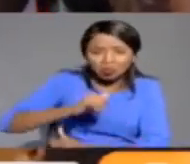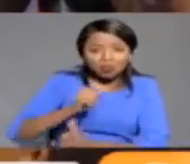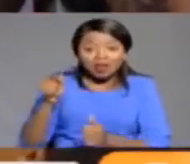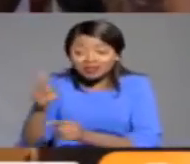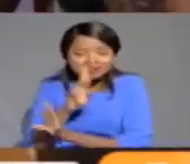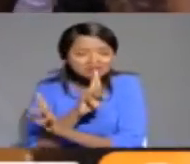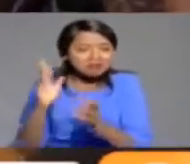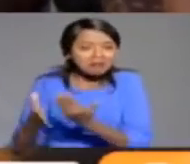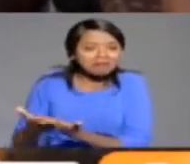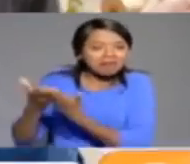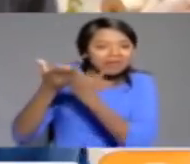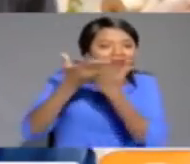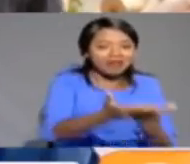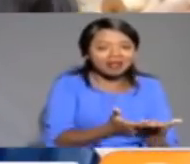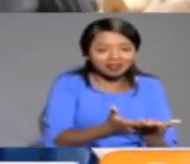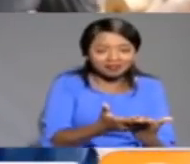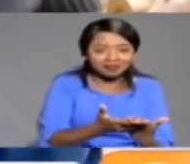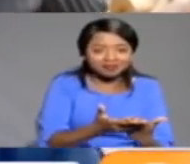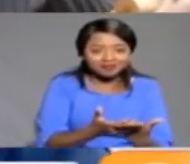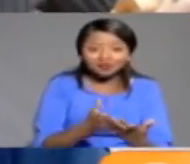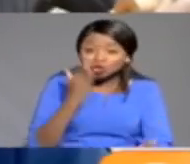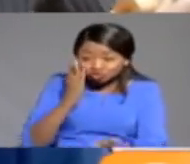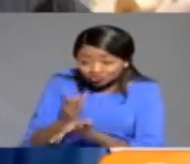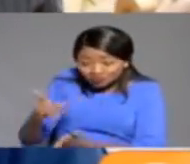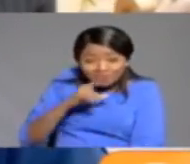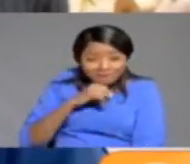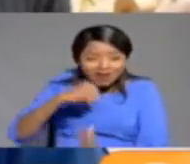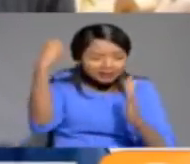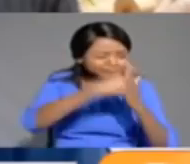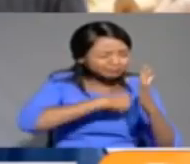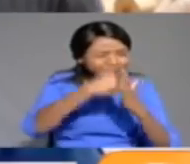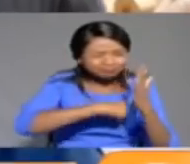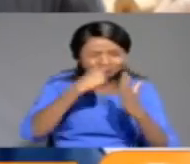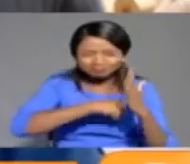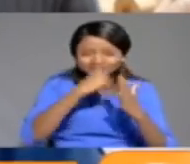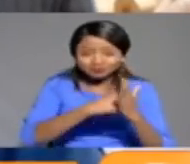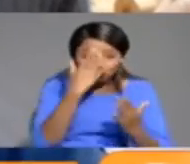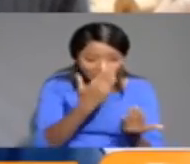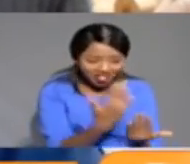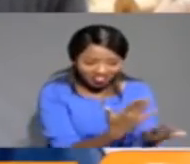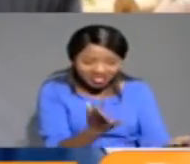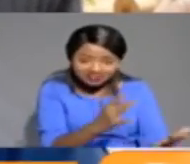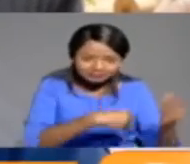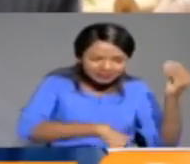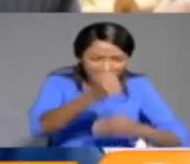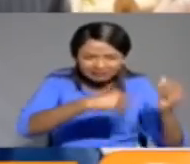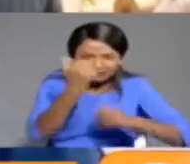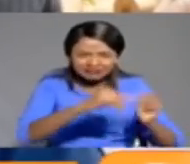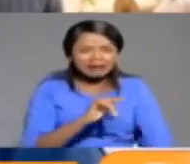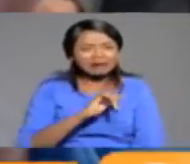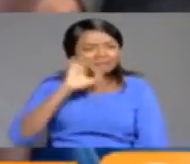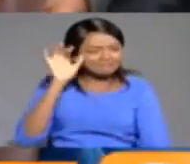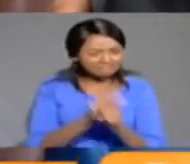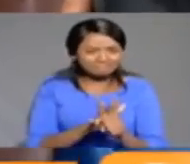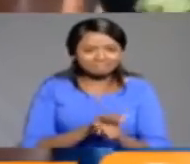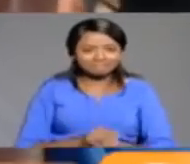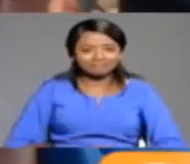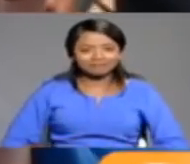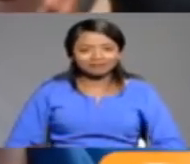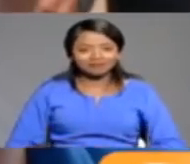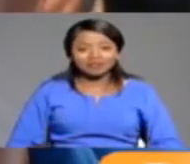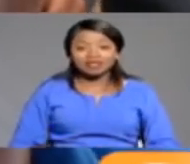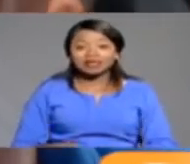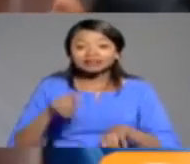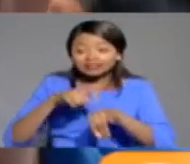whenever need arises. Mtu hardworking sana kwa sababu hata ile mizigo anauza ni mizigo mingi sana na ana manage kuzileta kila siku. Hata